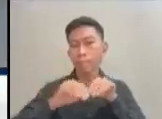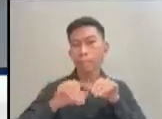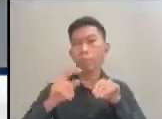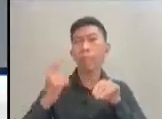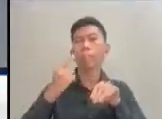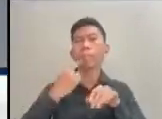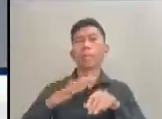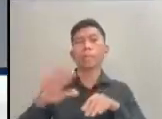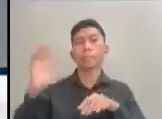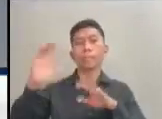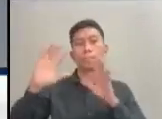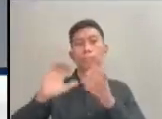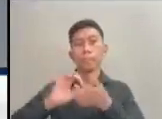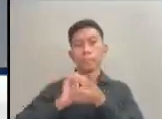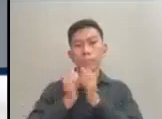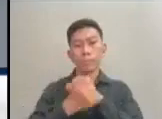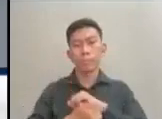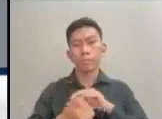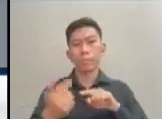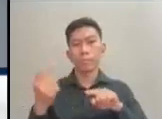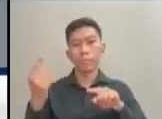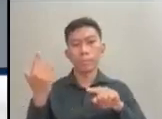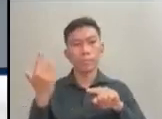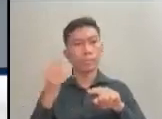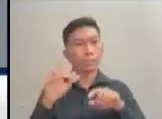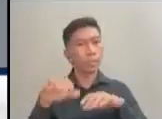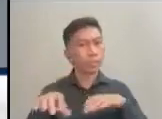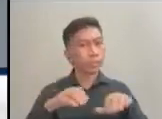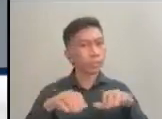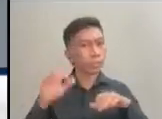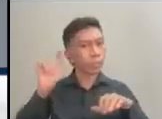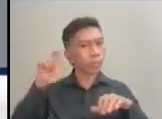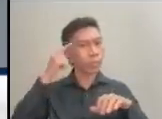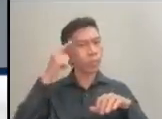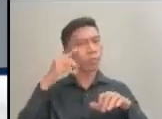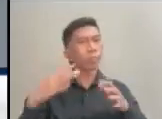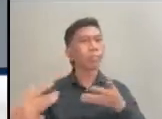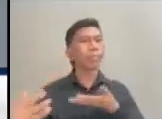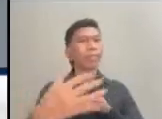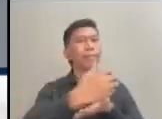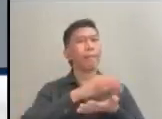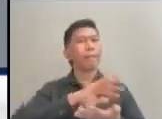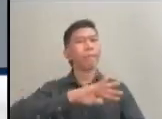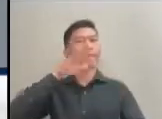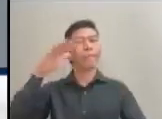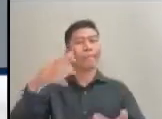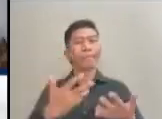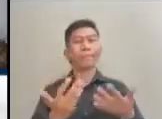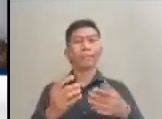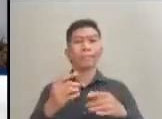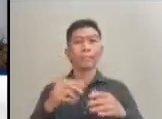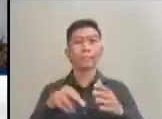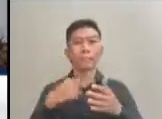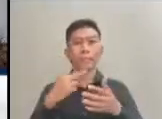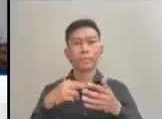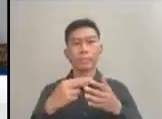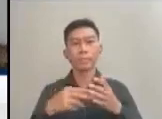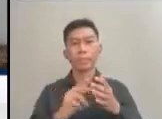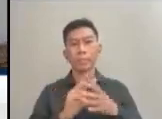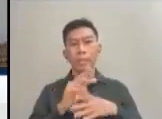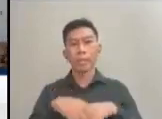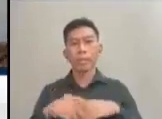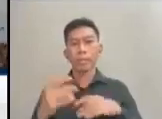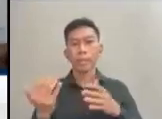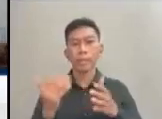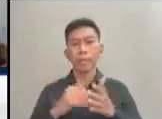adaptation o ang aksyon ng gobyerno para sa isang masaganang saka at ani. Ibabalik din ang ahensya ang enthusiasm o sigla